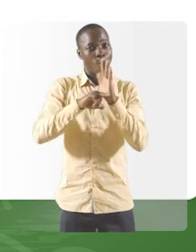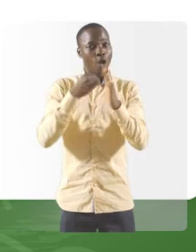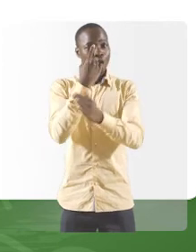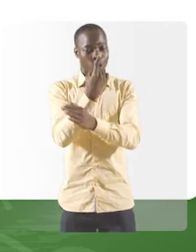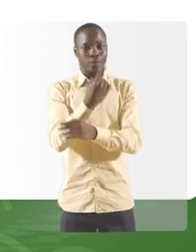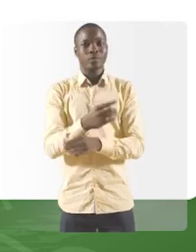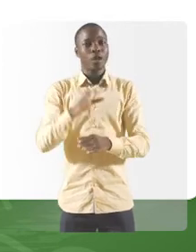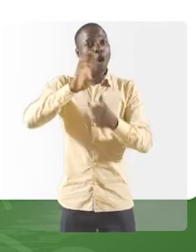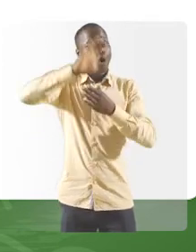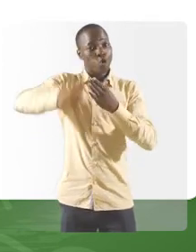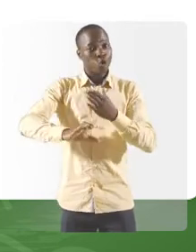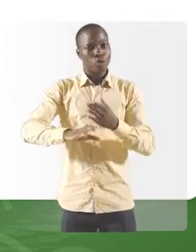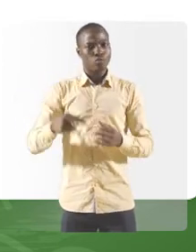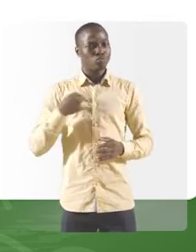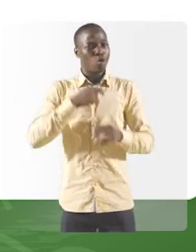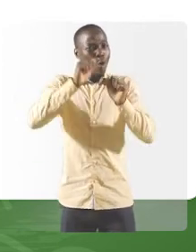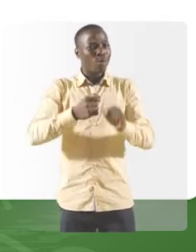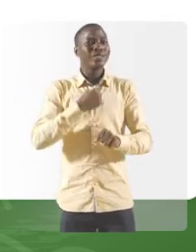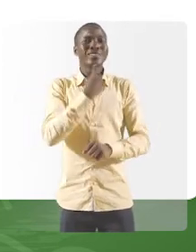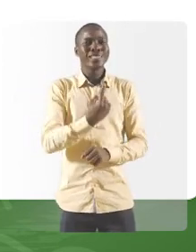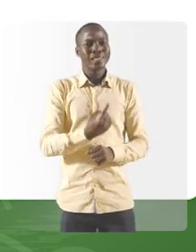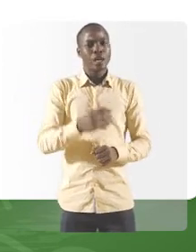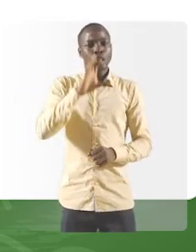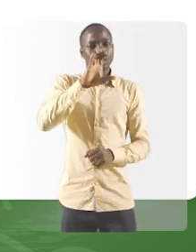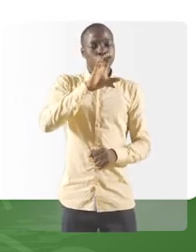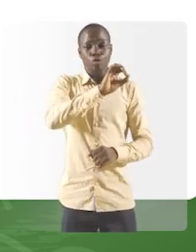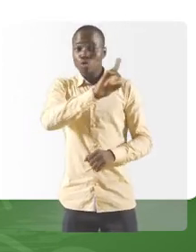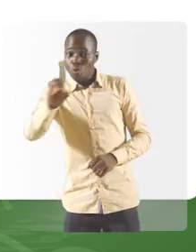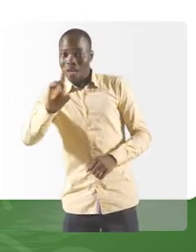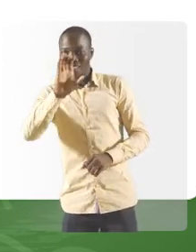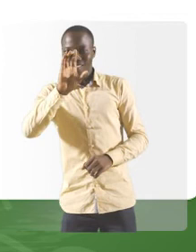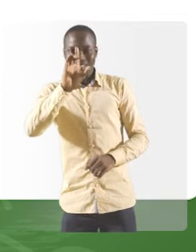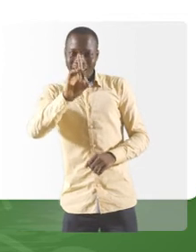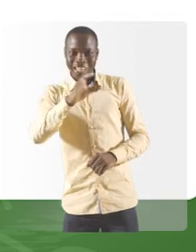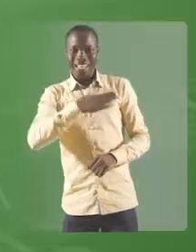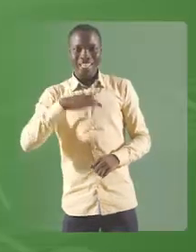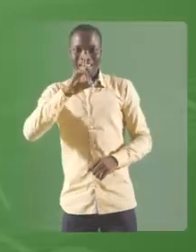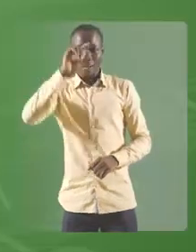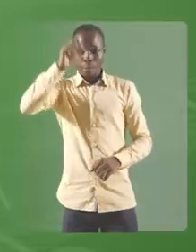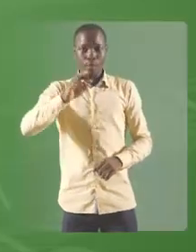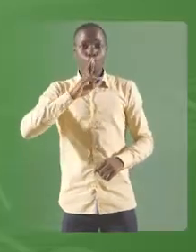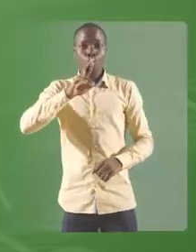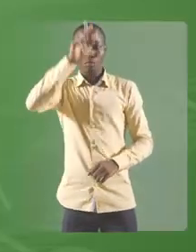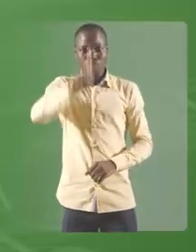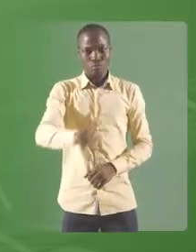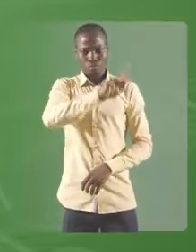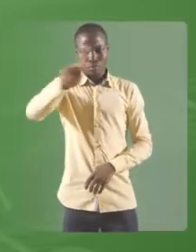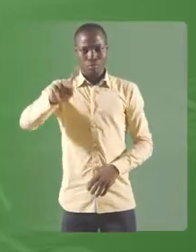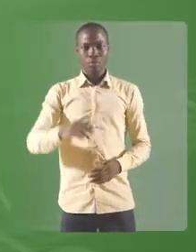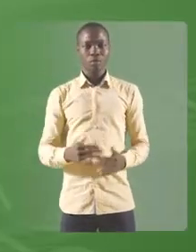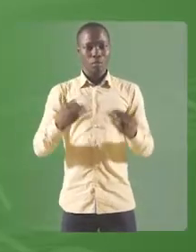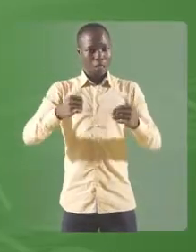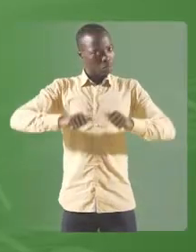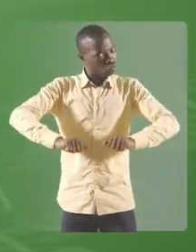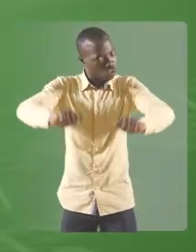En conclusion, nous disons que la droite D et la droite D' sont perpendiculaires. On poursuit le cours